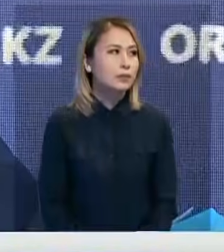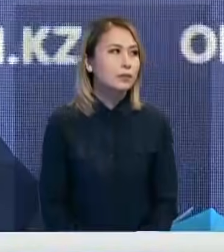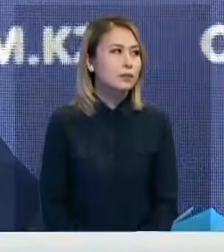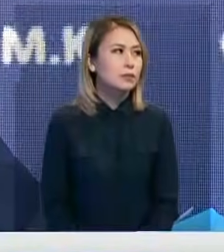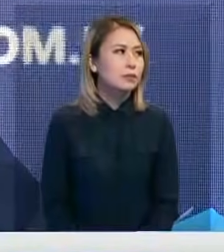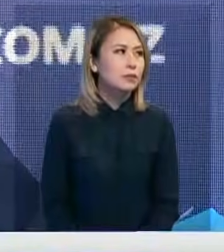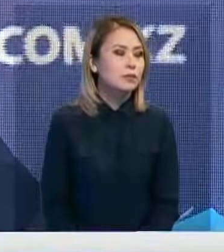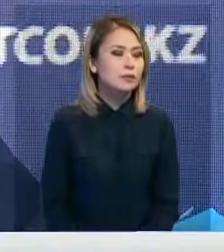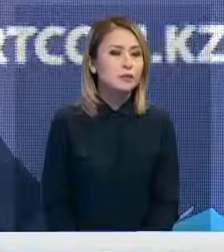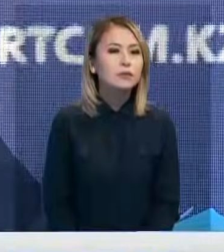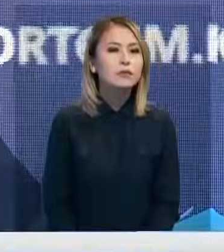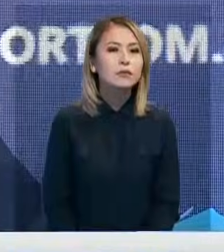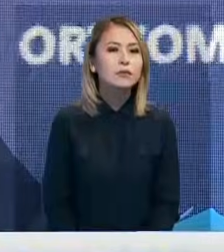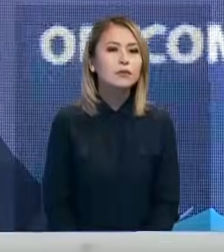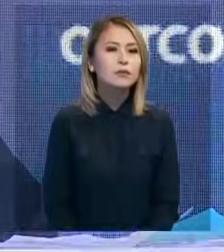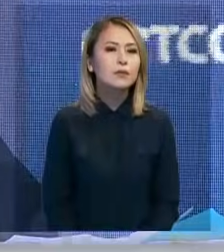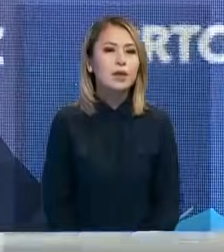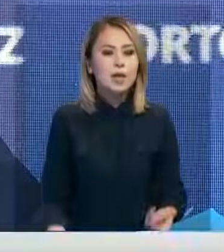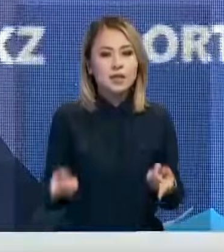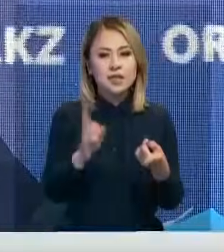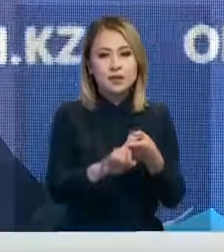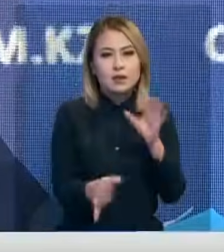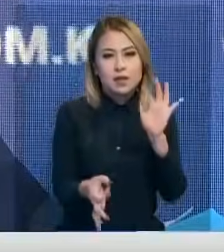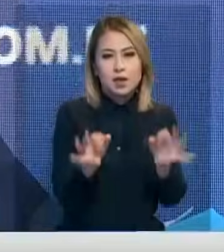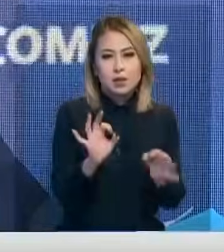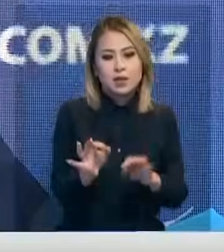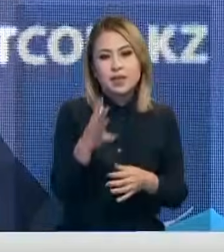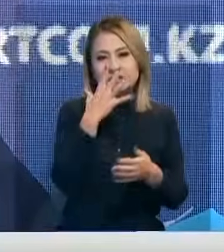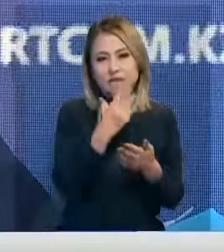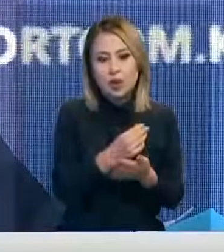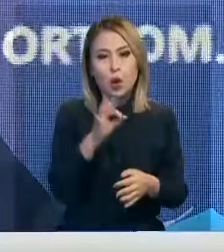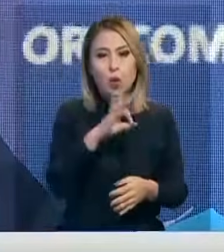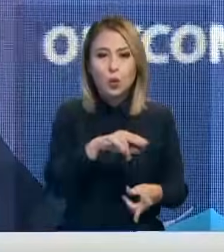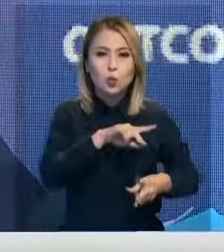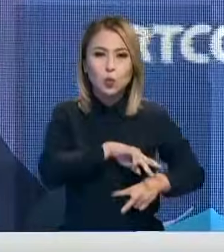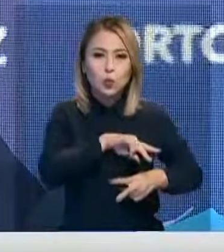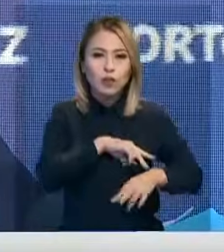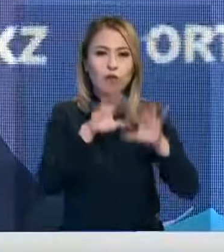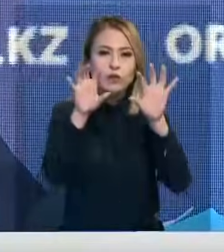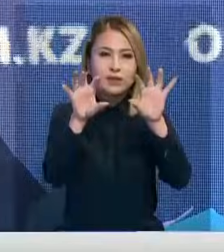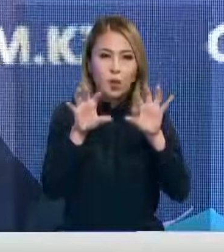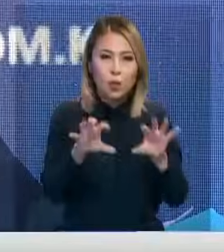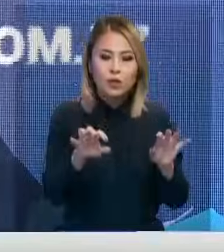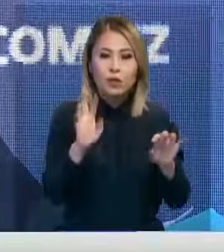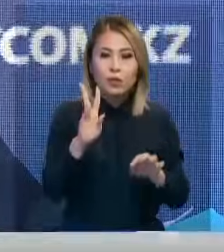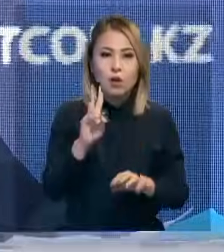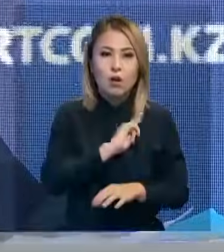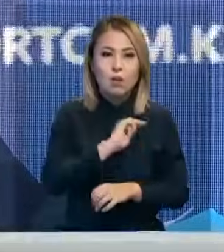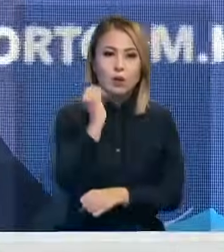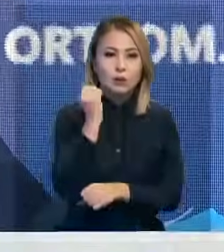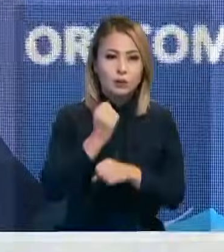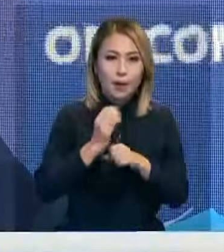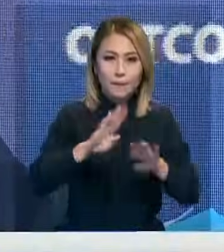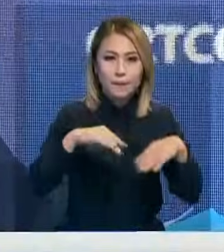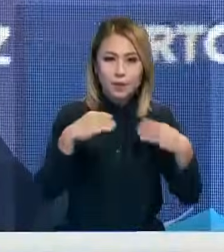В соответствии с нормой трудового кодекса. Осыған қатысты сауалдар өте жиі кездеседі. Еңбек кодексінің талаптары бойынша жұмыс берушілер